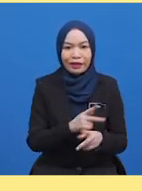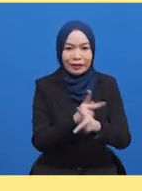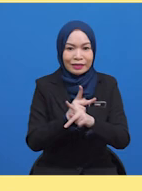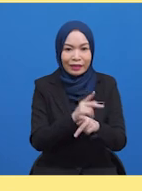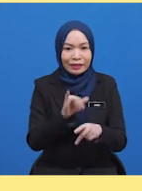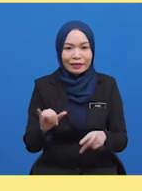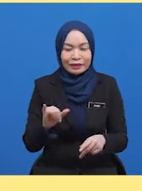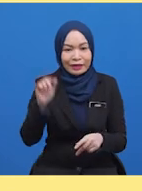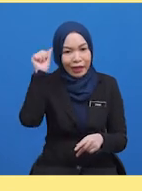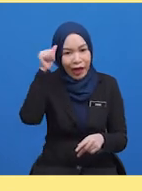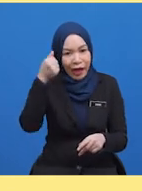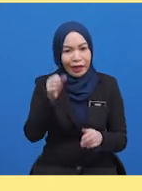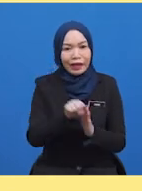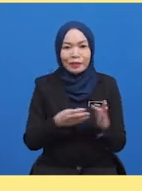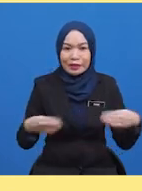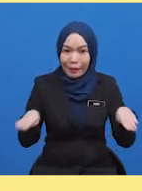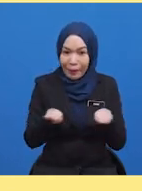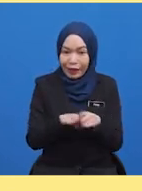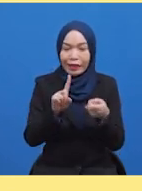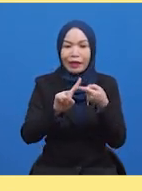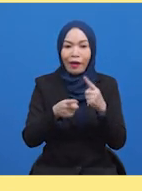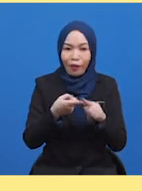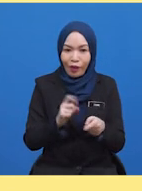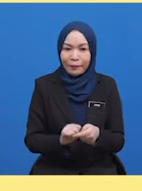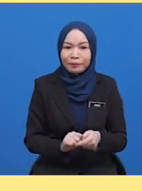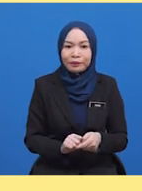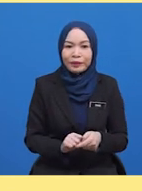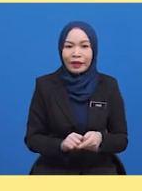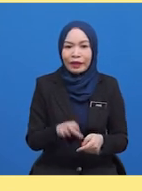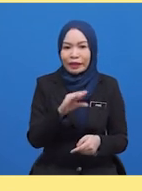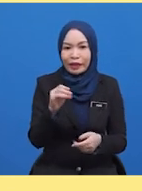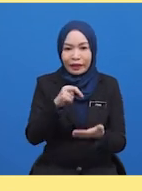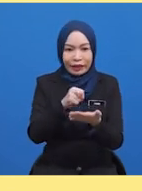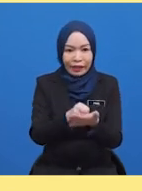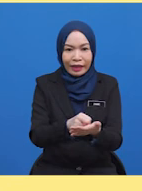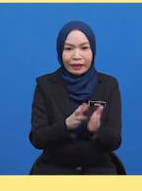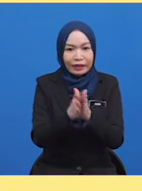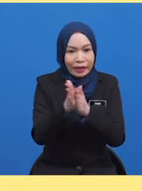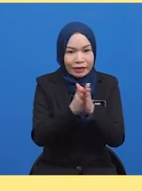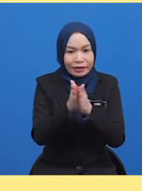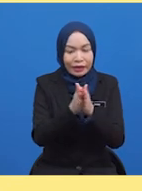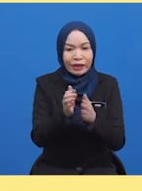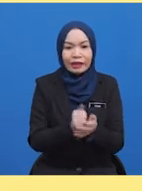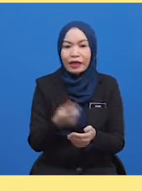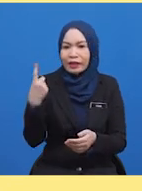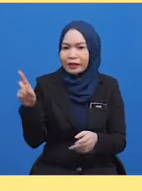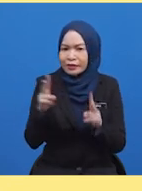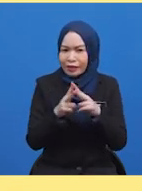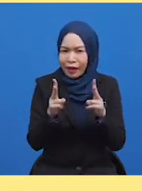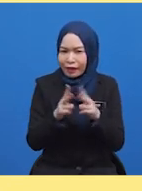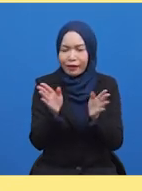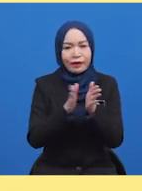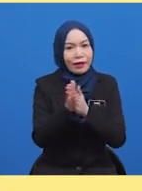sahabat nilai yang kedua ialah nilai kerajinan beruntung amat rajin